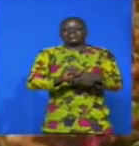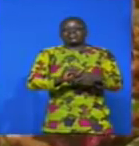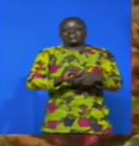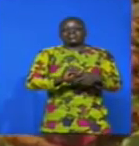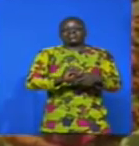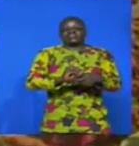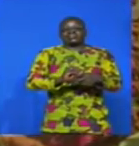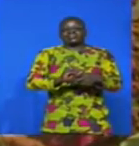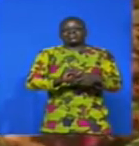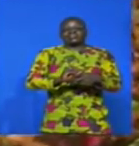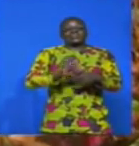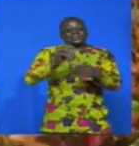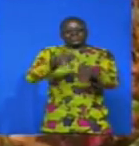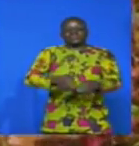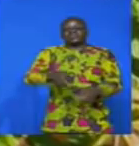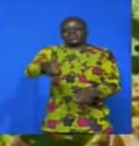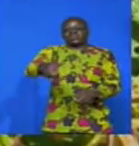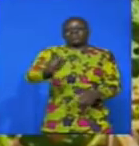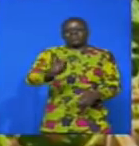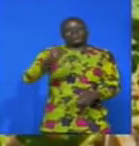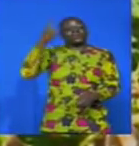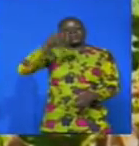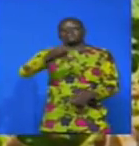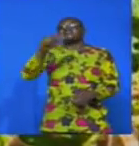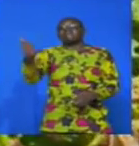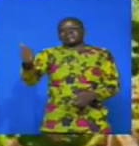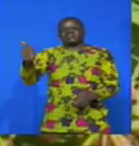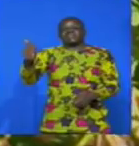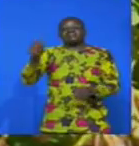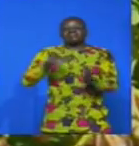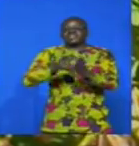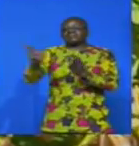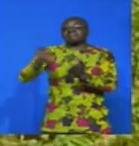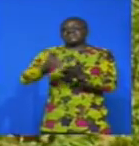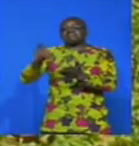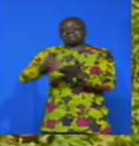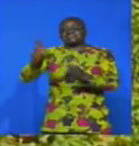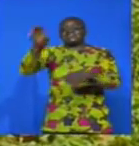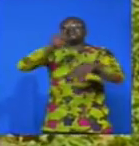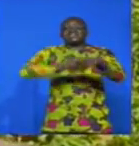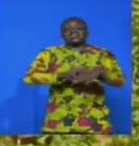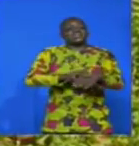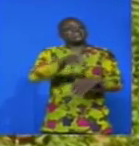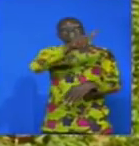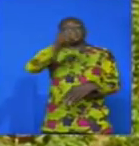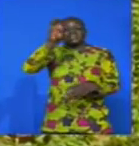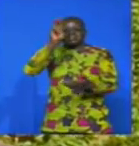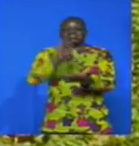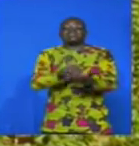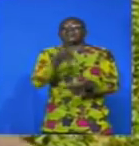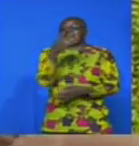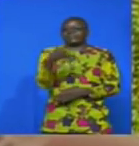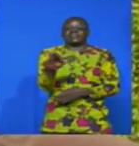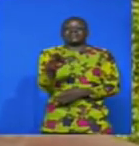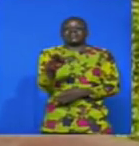Je cultive gombo et kumba. Les dépenses que j'ai mises dans les traitements s'élèvent à 100 000 francs. Et